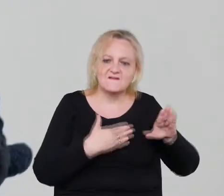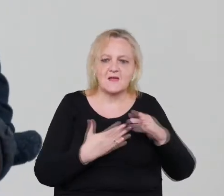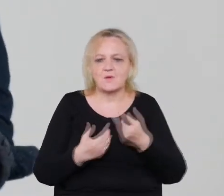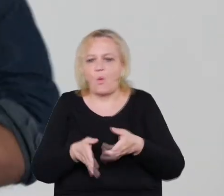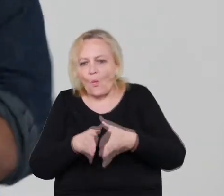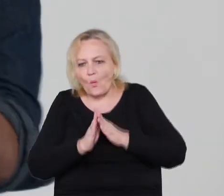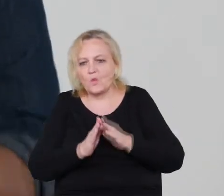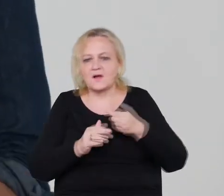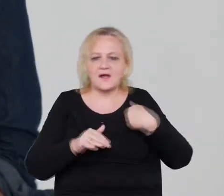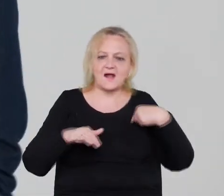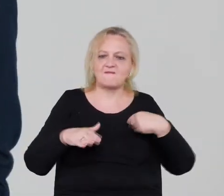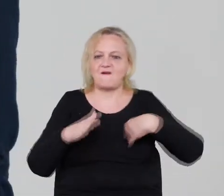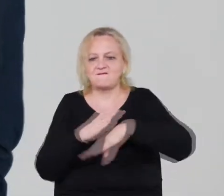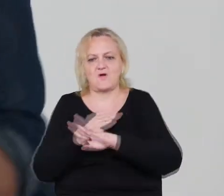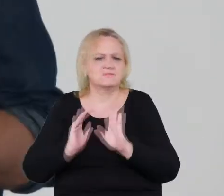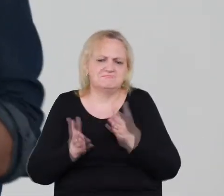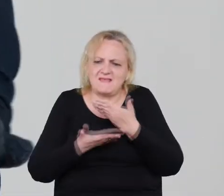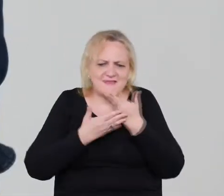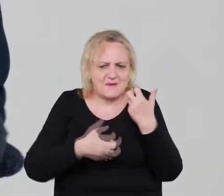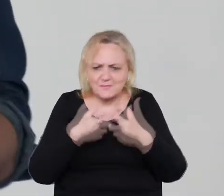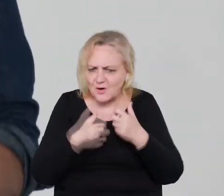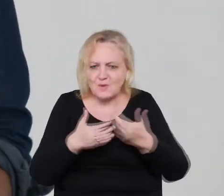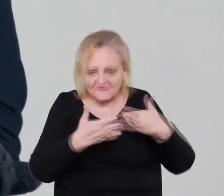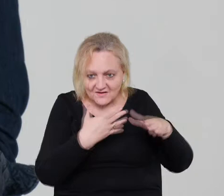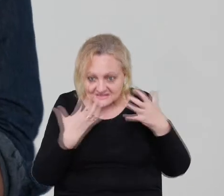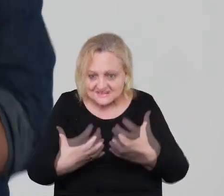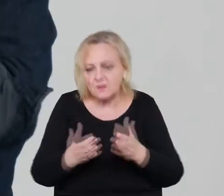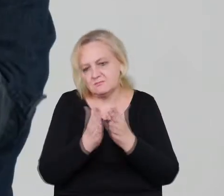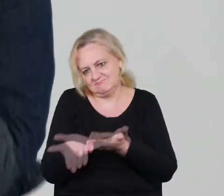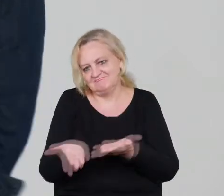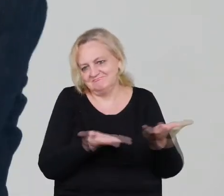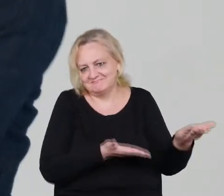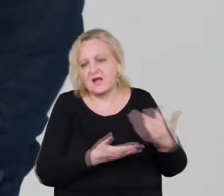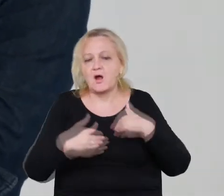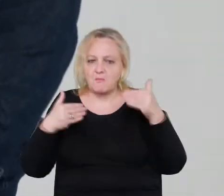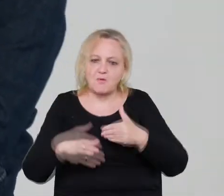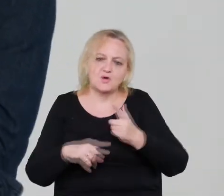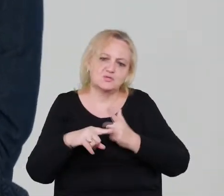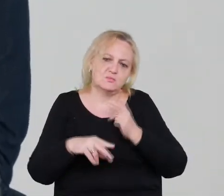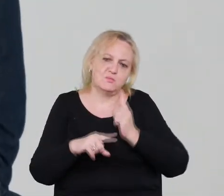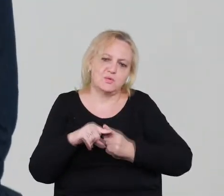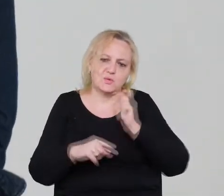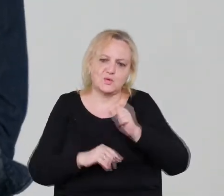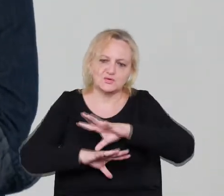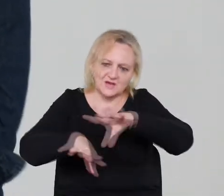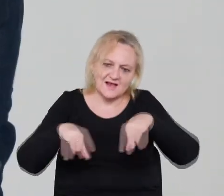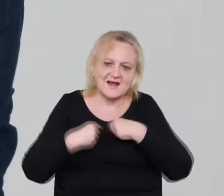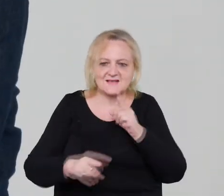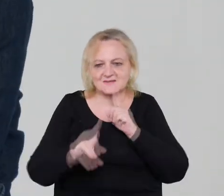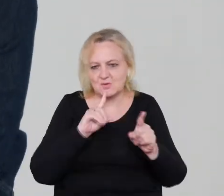zauważy nie ma z tym absolutnie żadnego frontu Ja po prostu jeżeli państwo chcą to mogę te pół godzinki z państwem chwilę